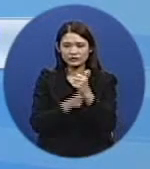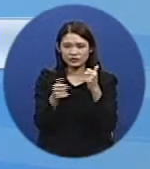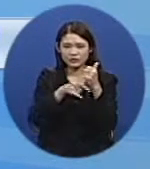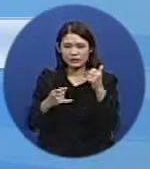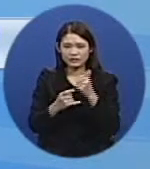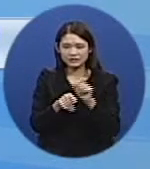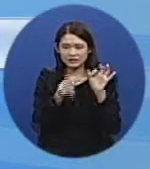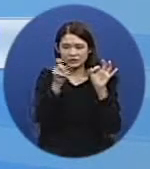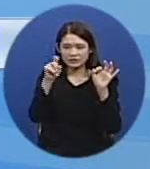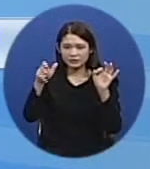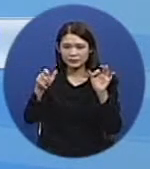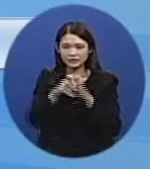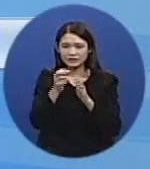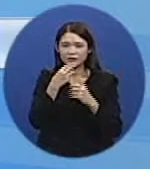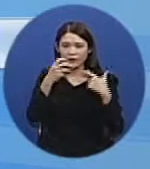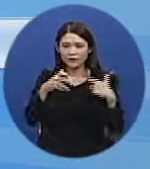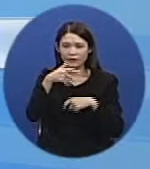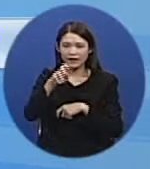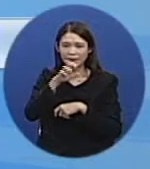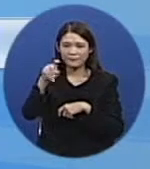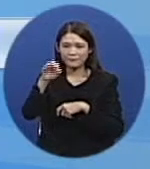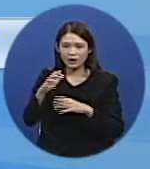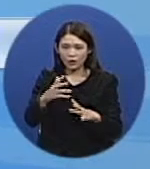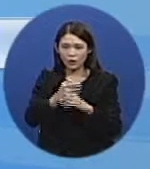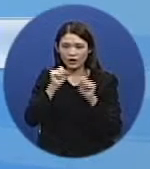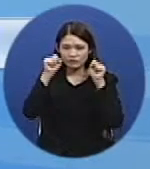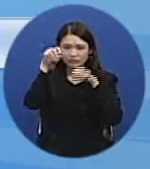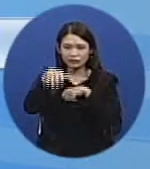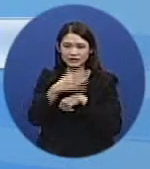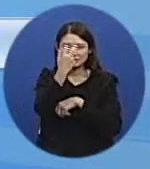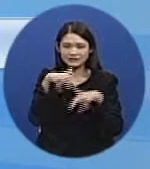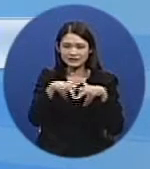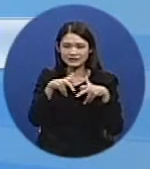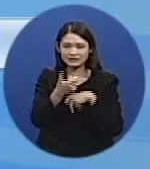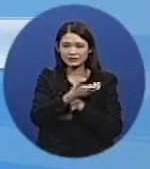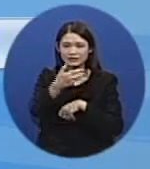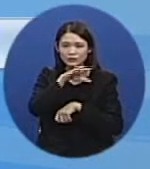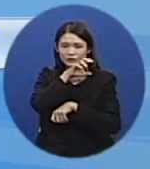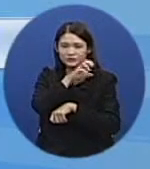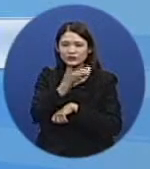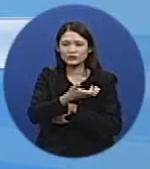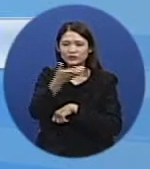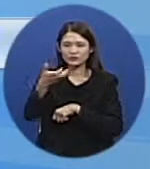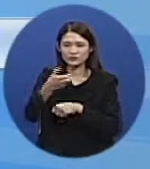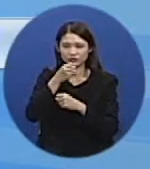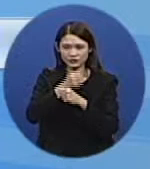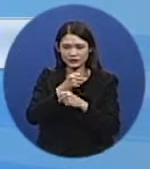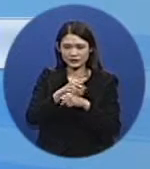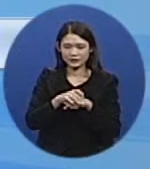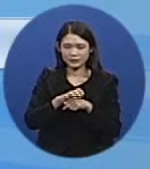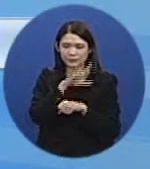국민권익위원회가 15일 경기 가평 종합운동장에서 시각장애인을 대상으로 이동 신문고를 운영합니다. 권익위는 민원